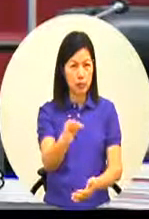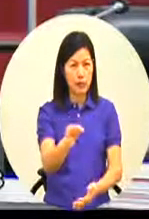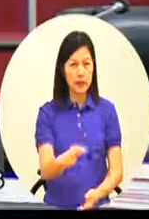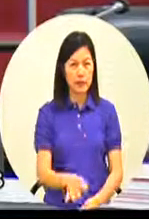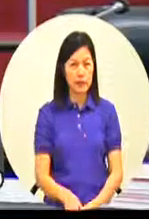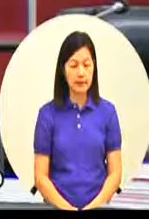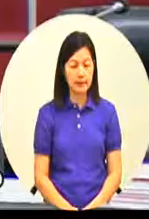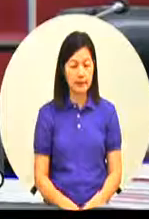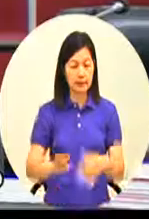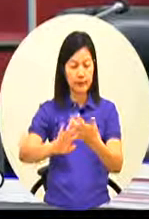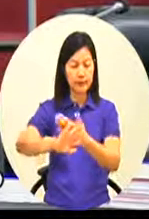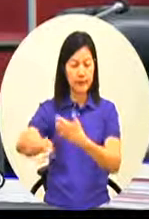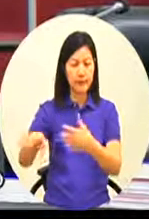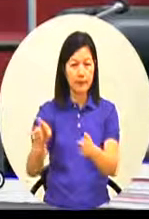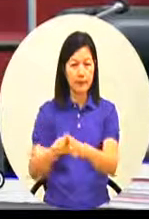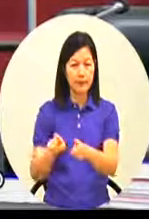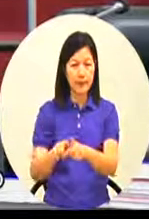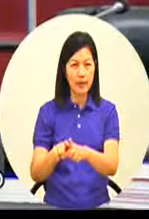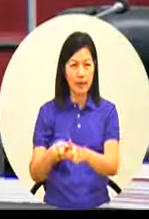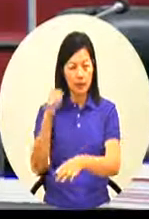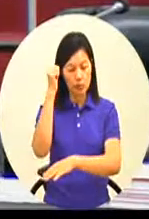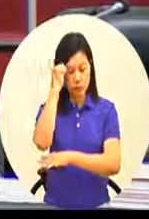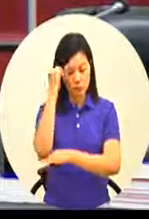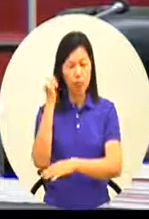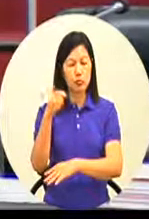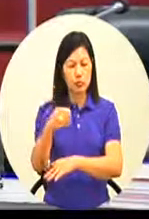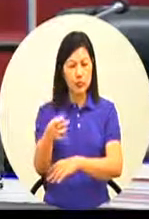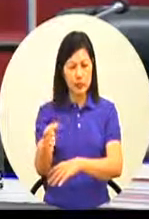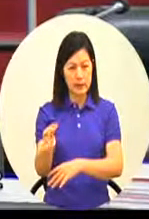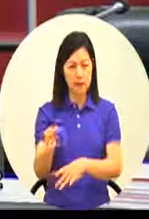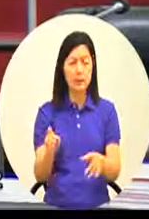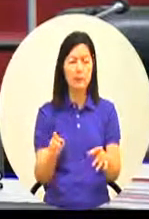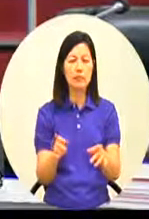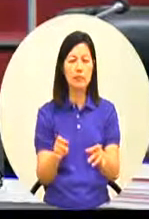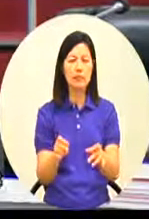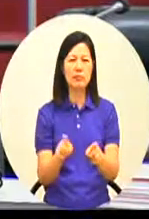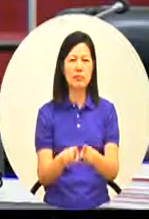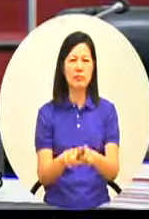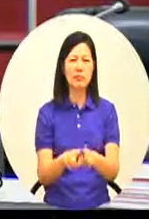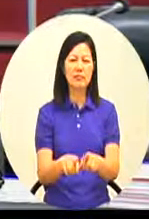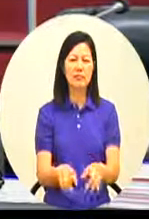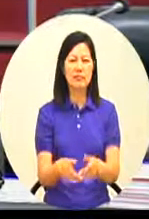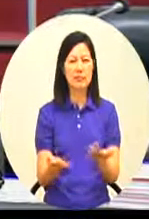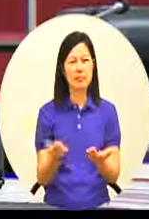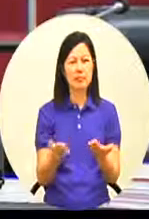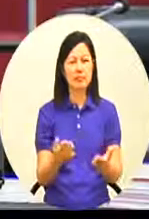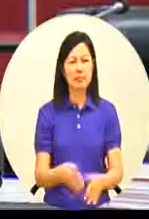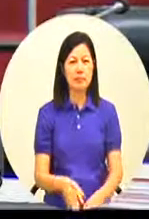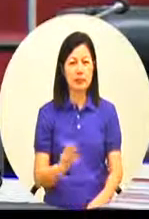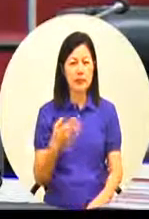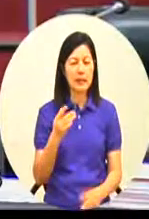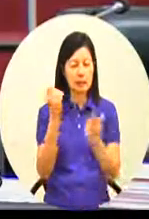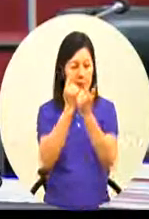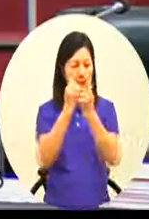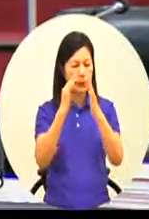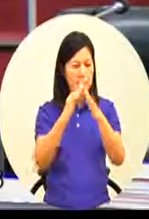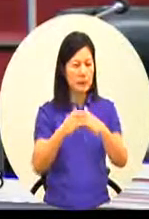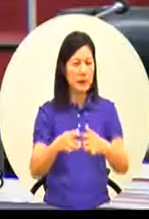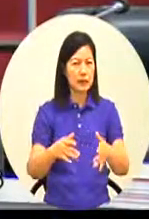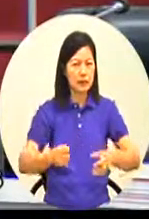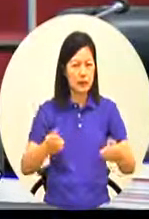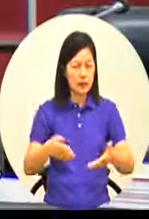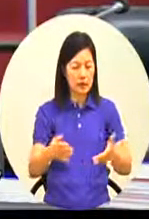跟外面的这个一般住所的租金应该是差不多的，但是他们的房子呢，这个台北市政府盖的房子呢，这个社会住宅